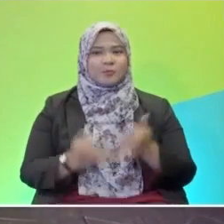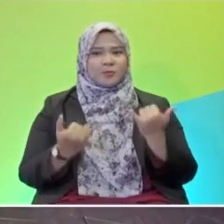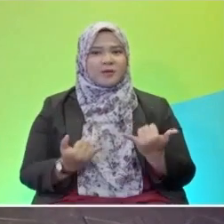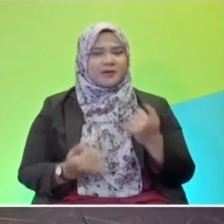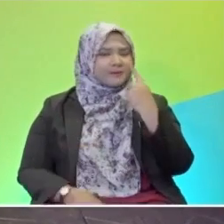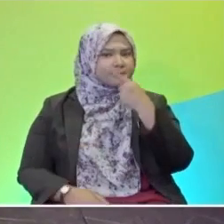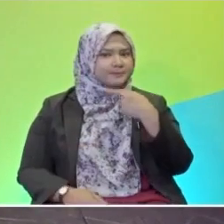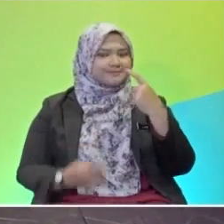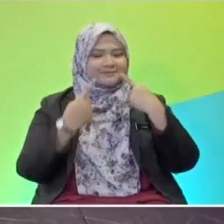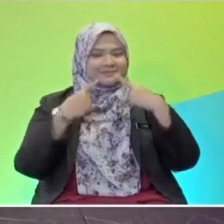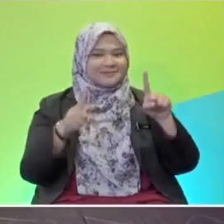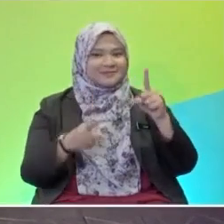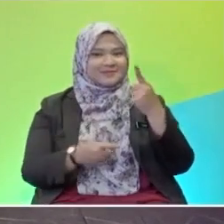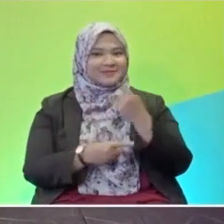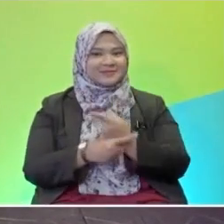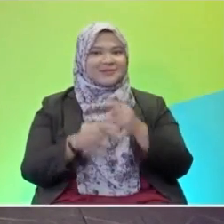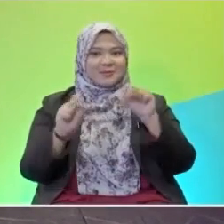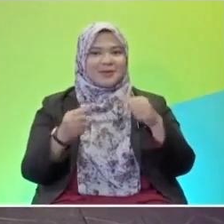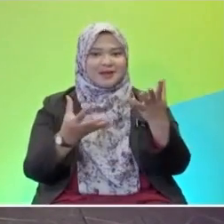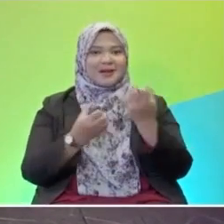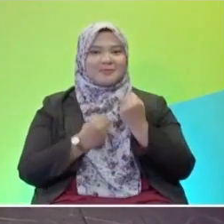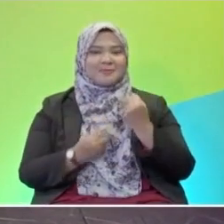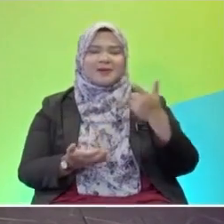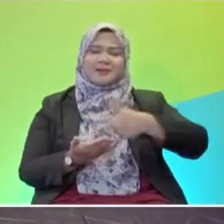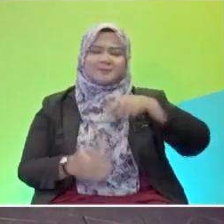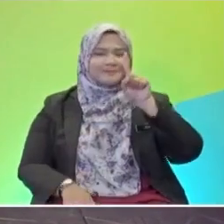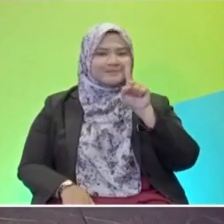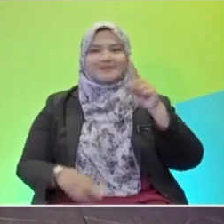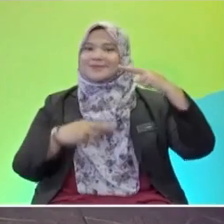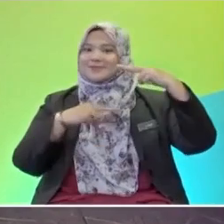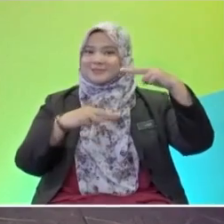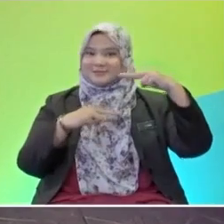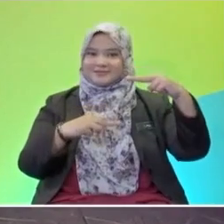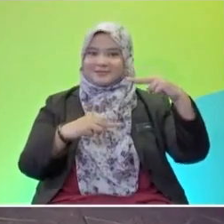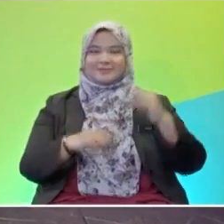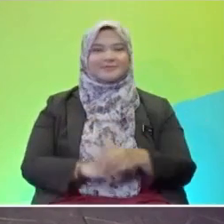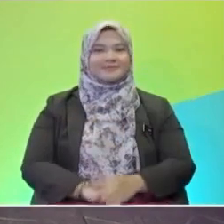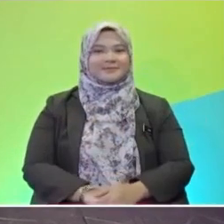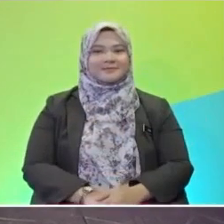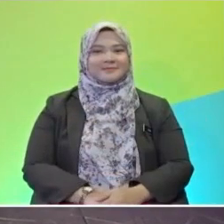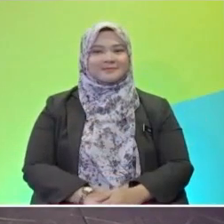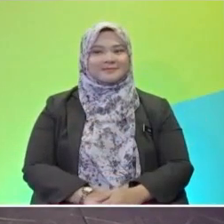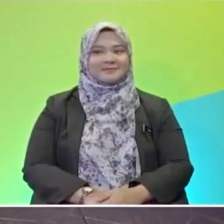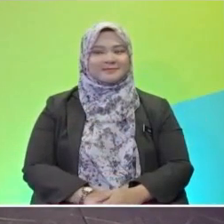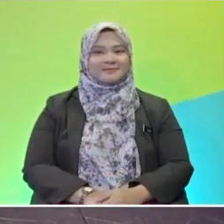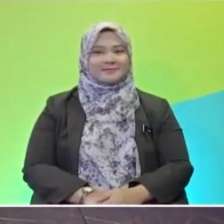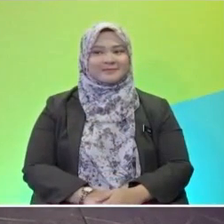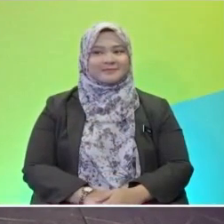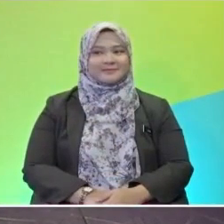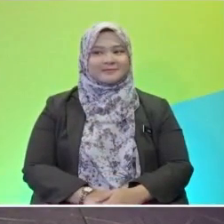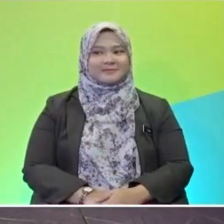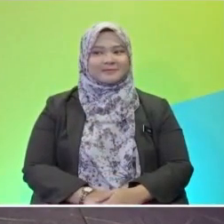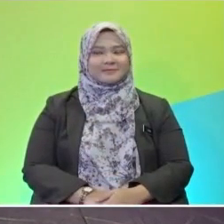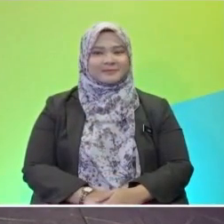ingin menghadiahkan satu lagi satu ikhfa boleh pilih sendirilah warna punya anak oke Ivan pilih kalau tadi warna